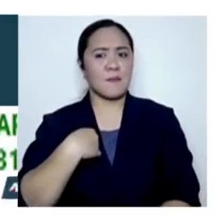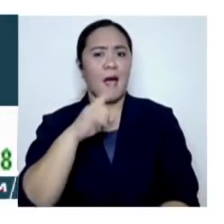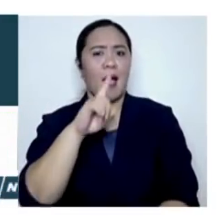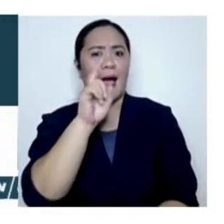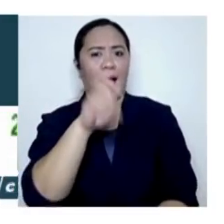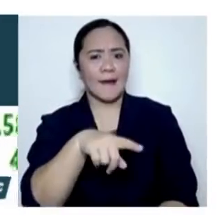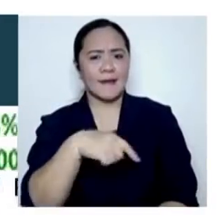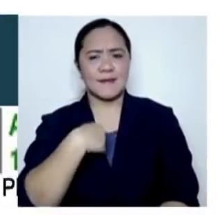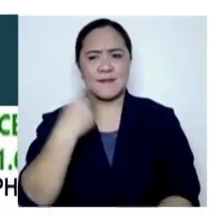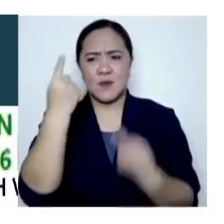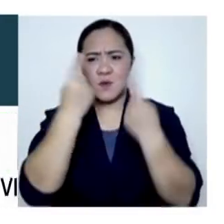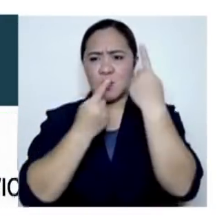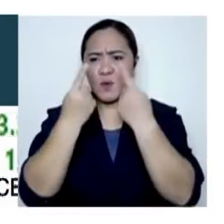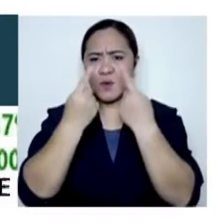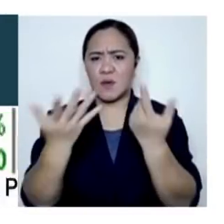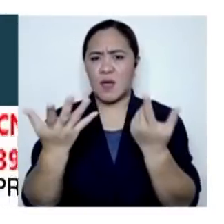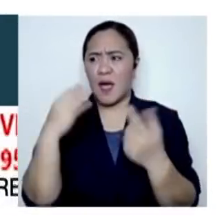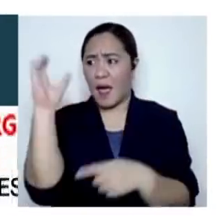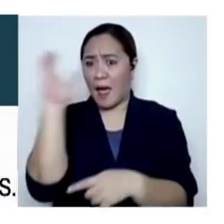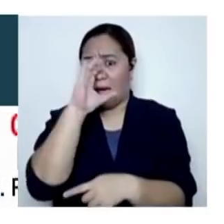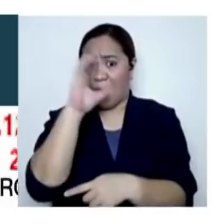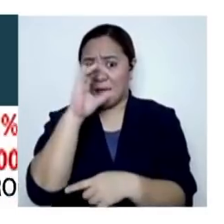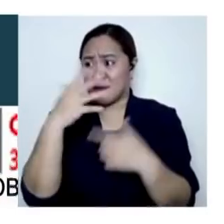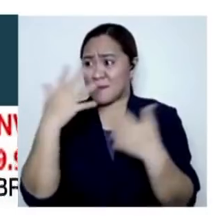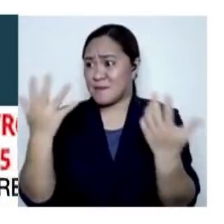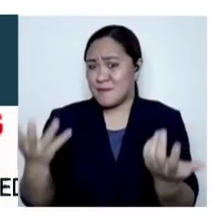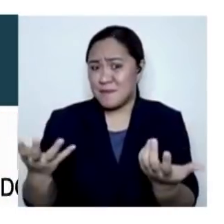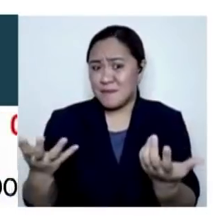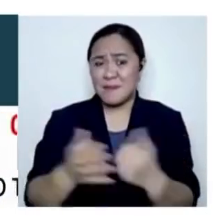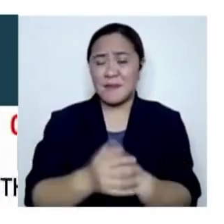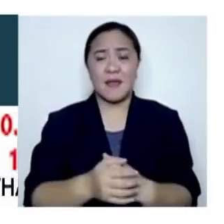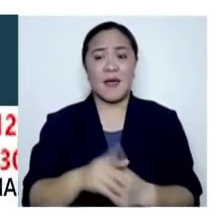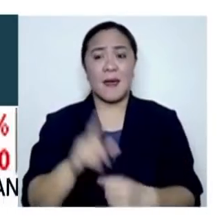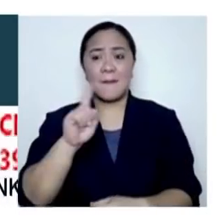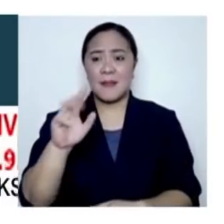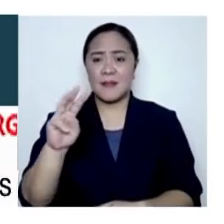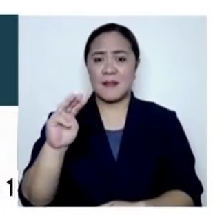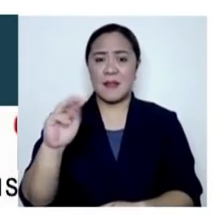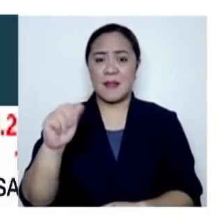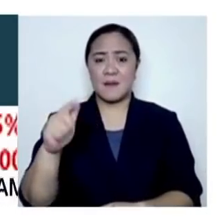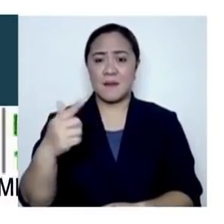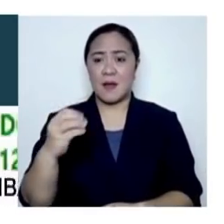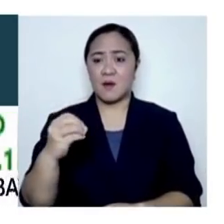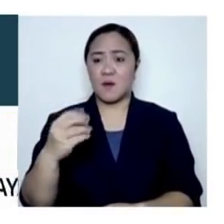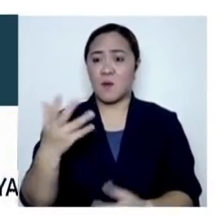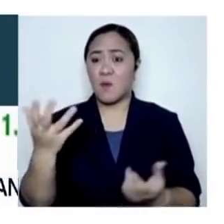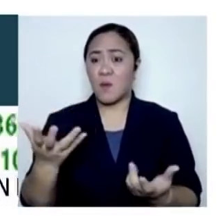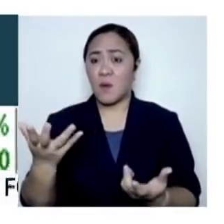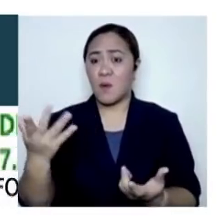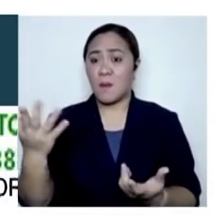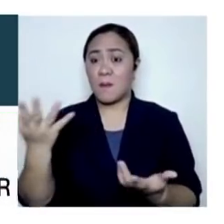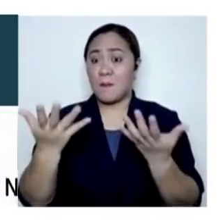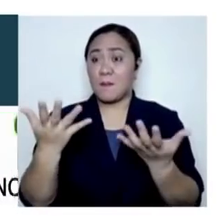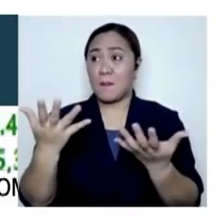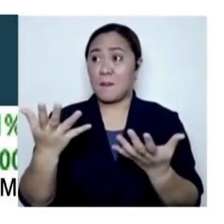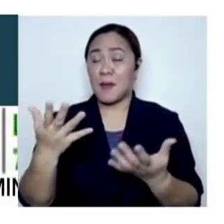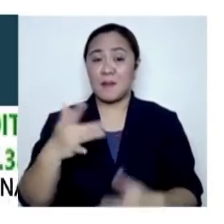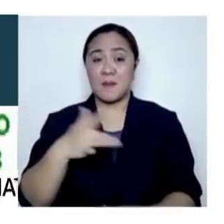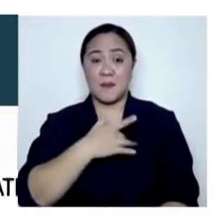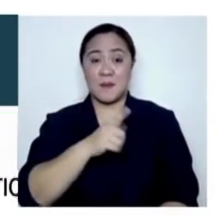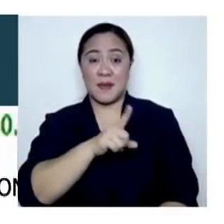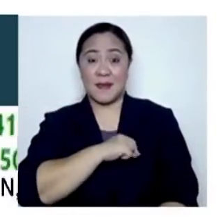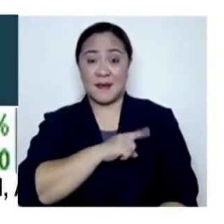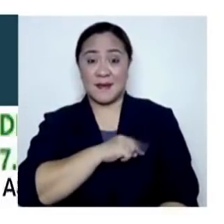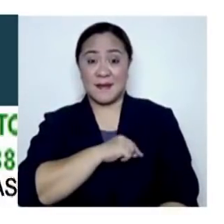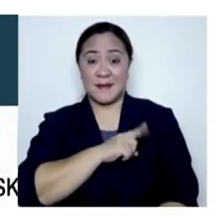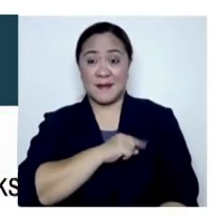concern namin. Hindi naman namin siya hinahanap naman na ang hinahanap namin siya. Baka naman ikaw ay laban sa loob mo na andyan ka na.